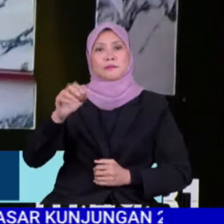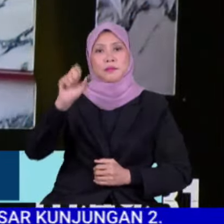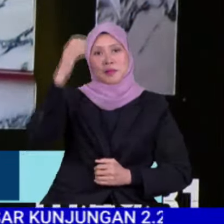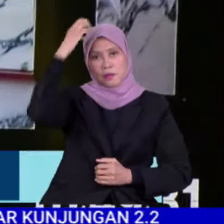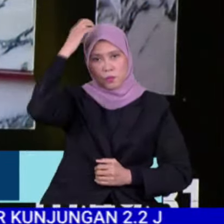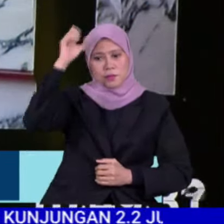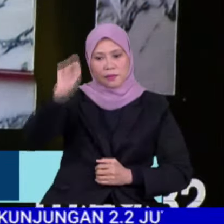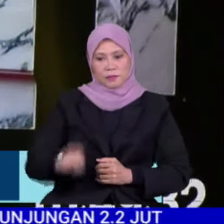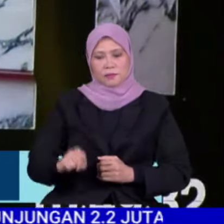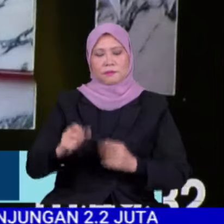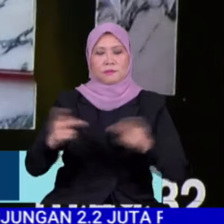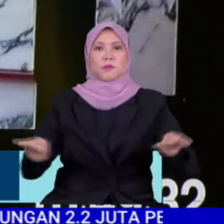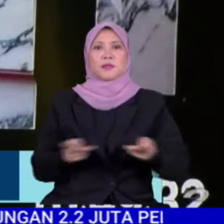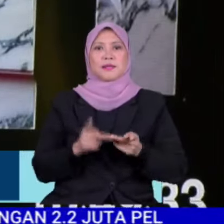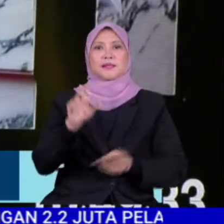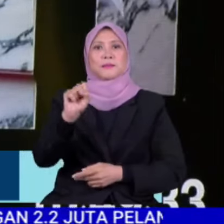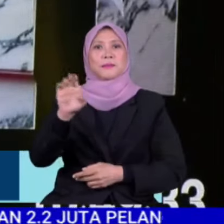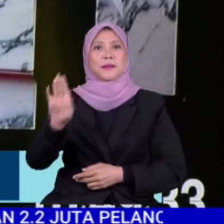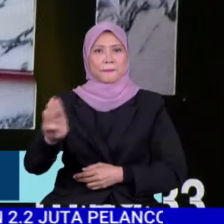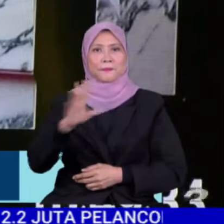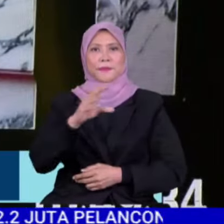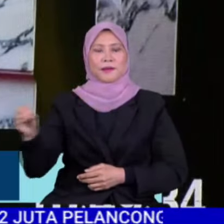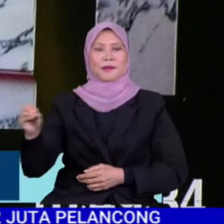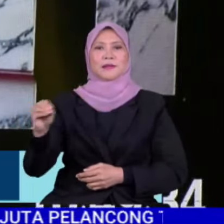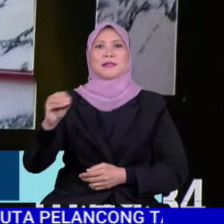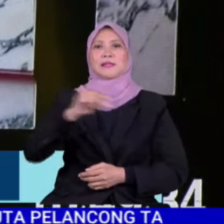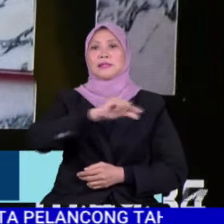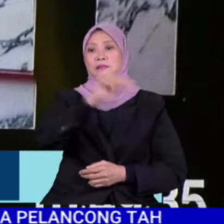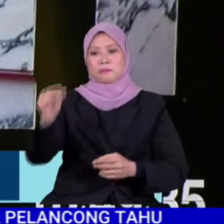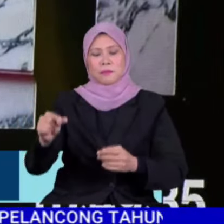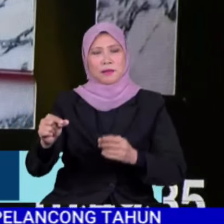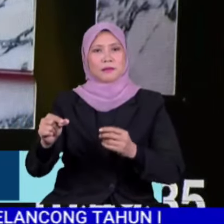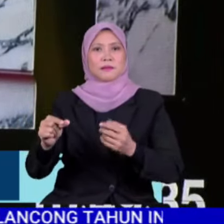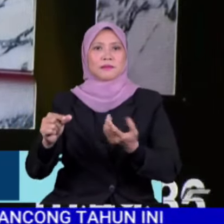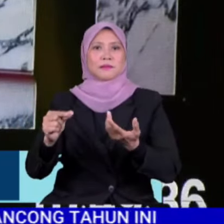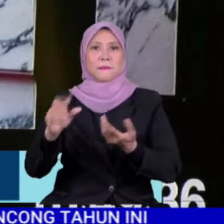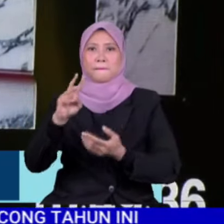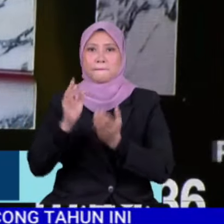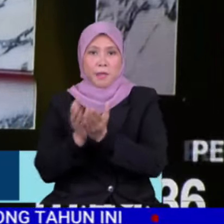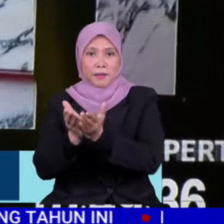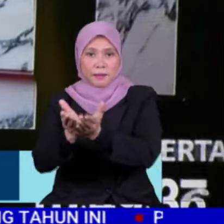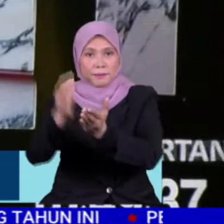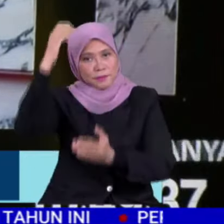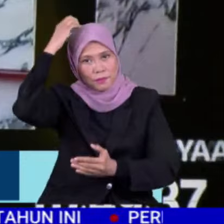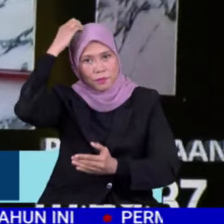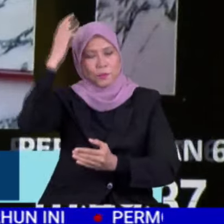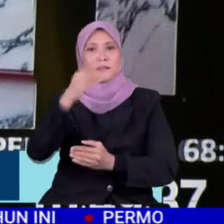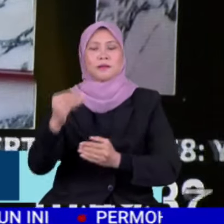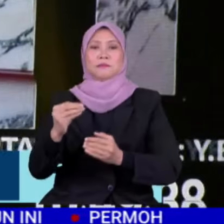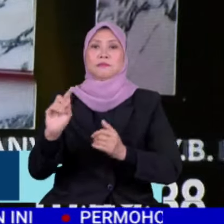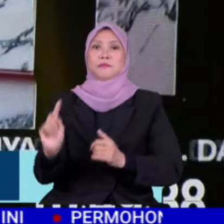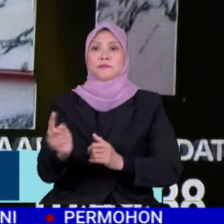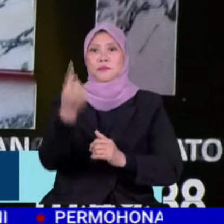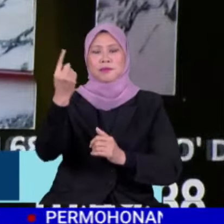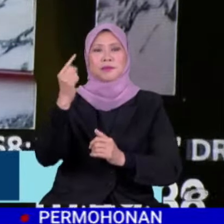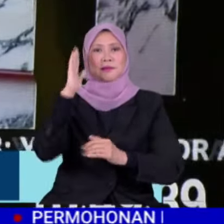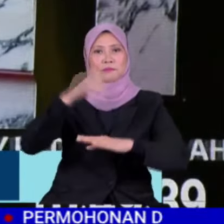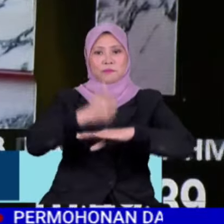Selatan, Pembangunan Kawasan Sabak Bernam dan Gebang Maritim Selangor, tiga projek di bawah rancangan Selangor pertama itu